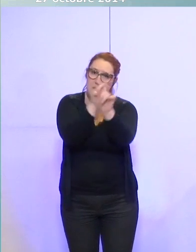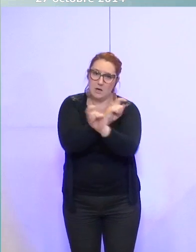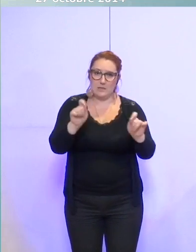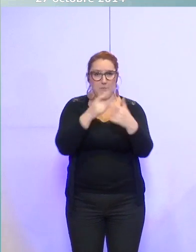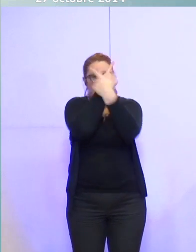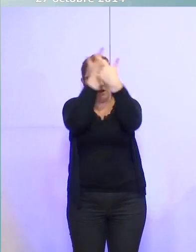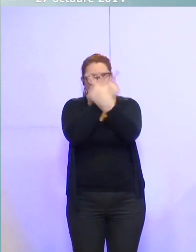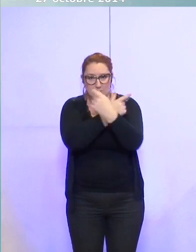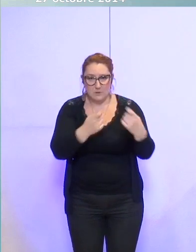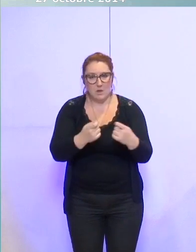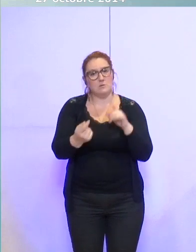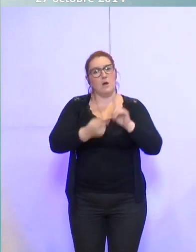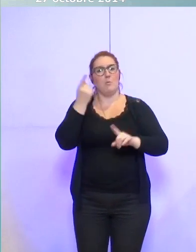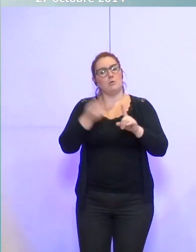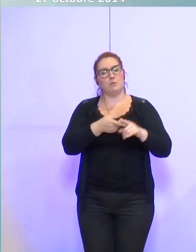ses droits.